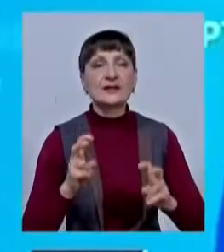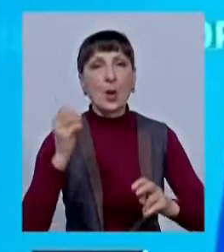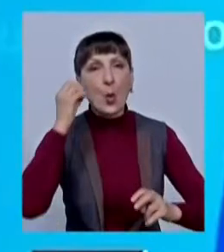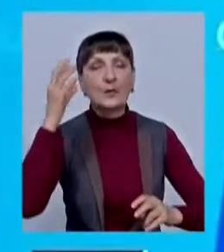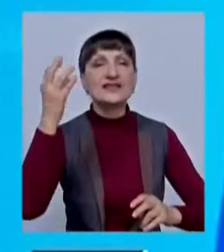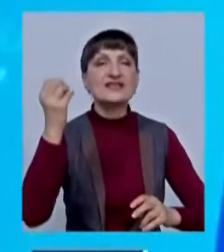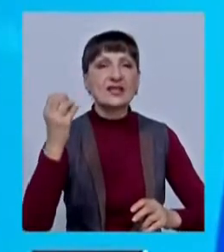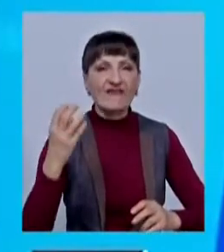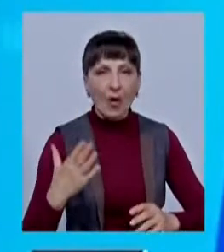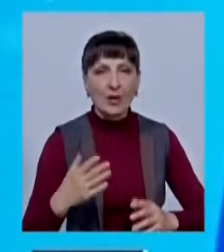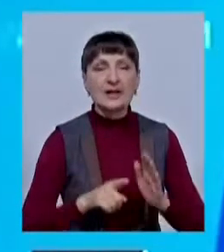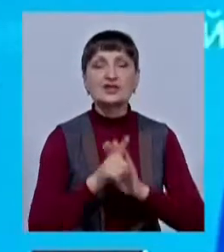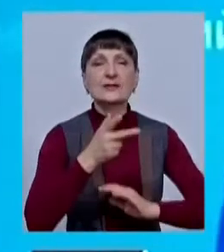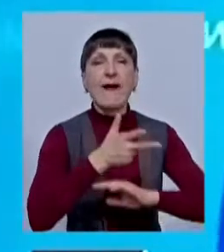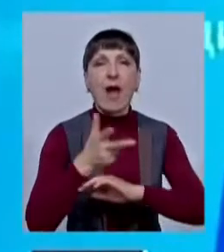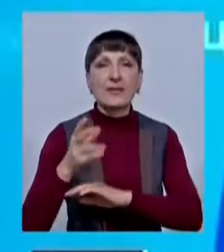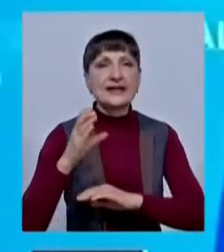светофоры, запустили Сергек,